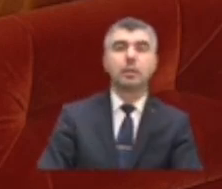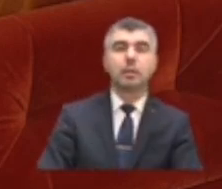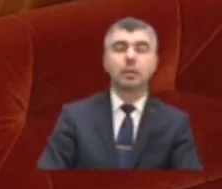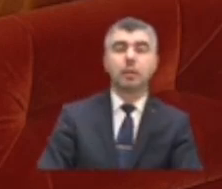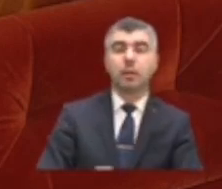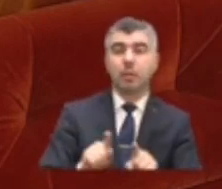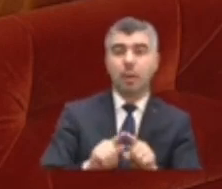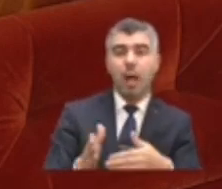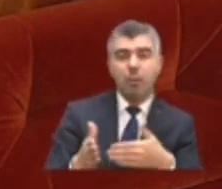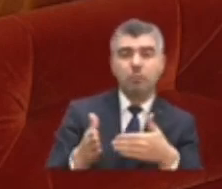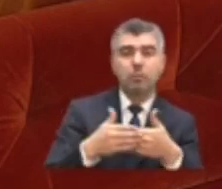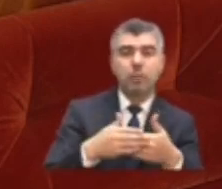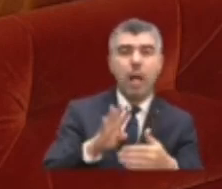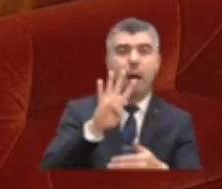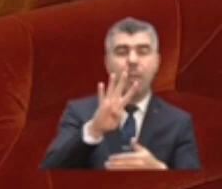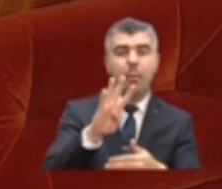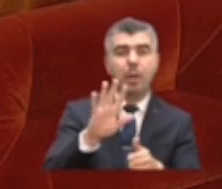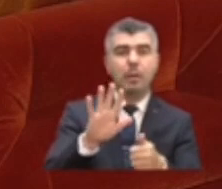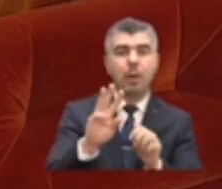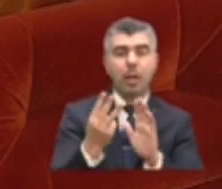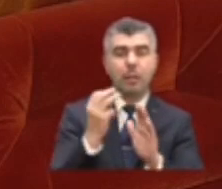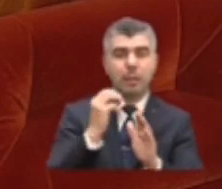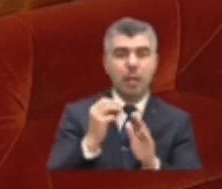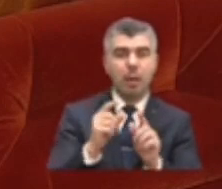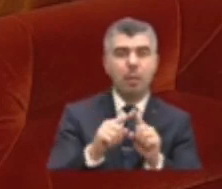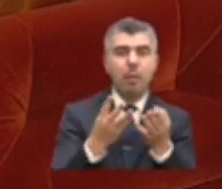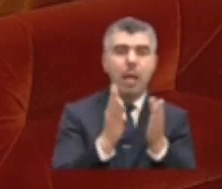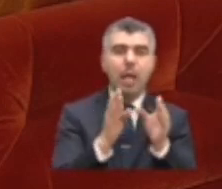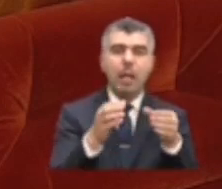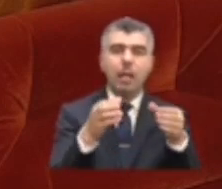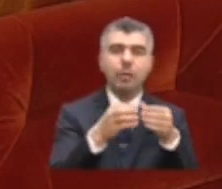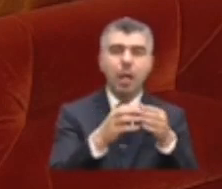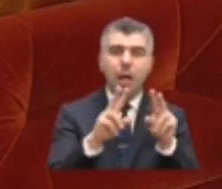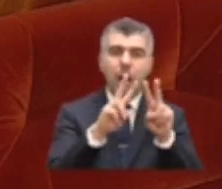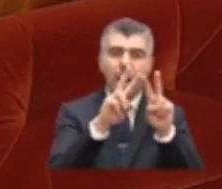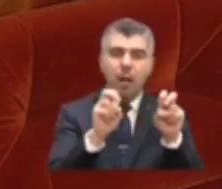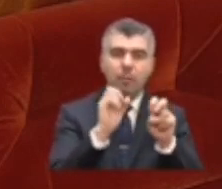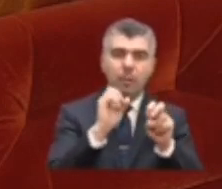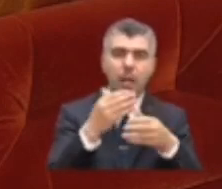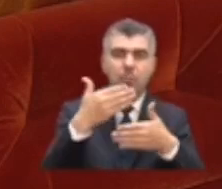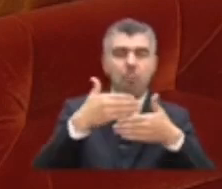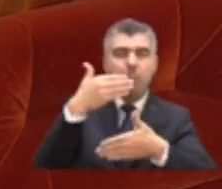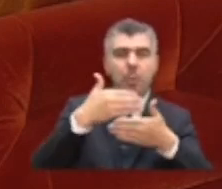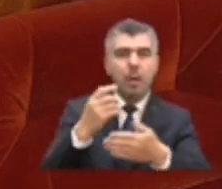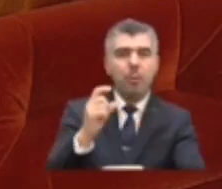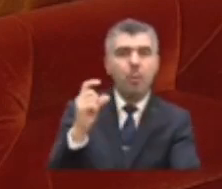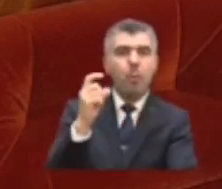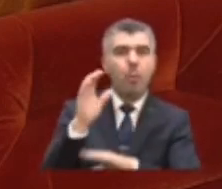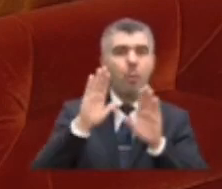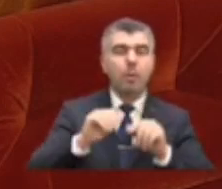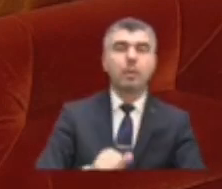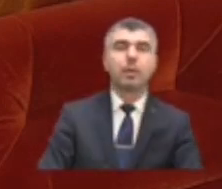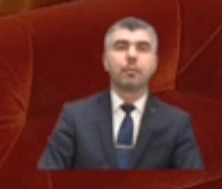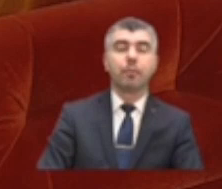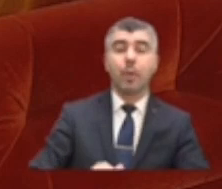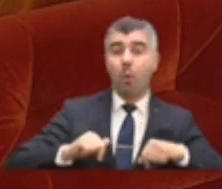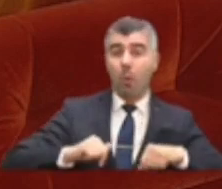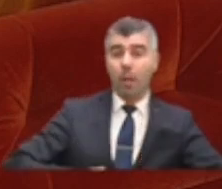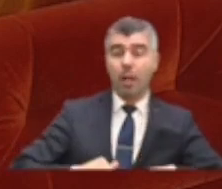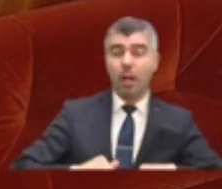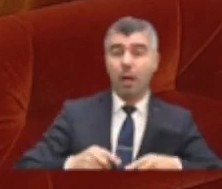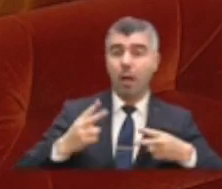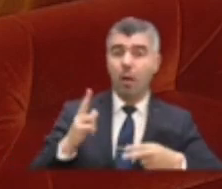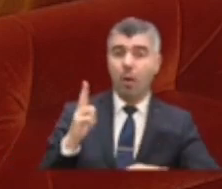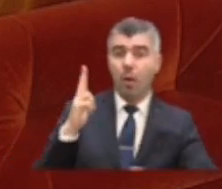2684 لمغلقة بناء على قرارات اللجنة الإقليمية لمراقبة حالات بنايات المساجد. اتخذت الوزارة منذ